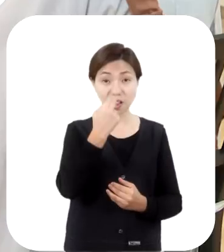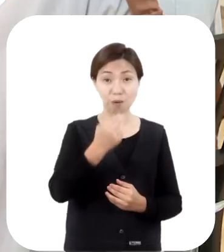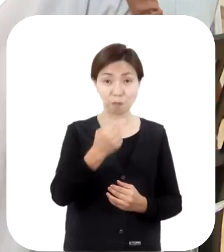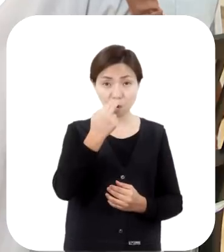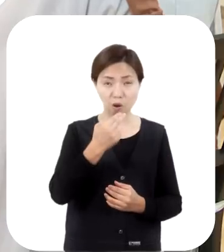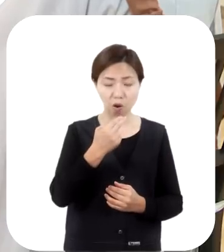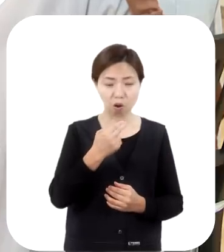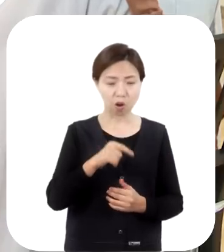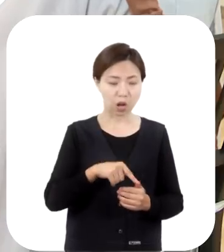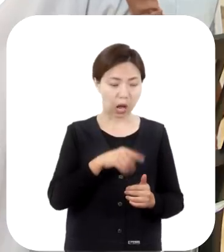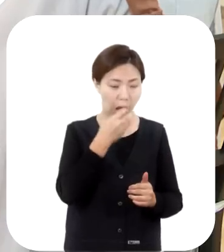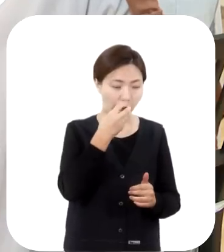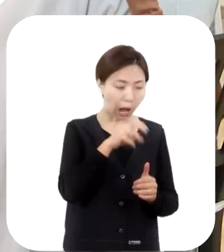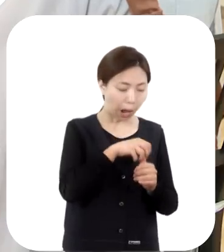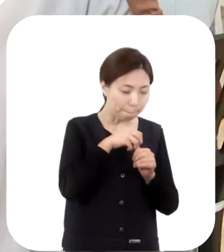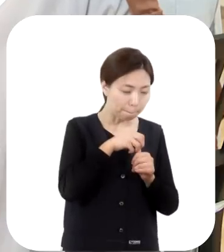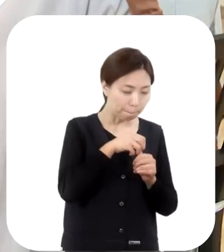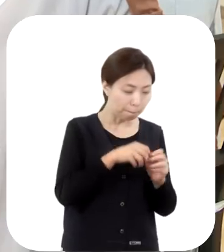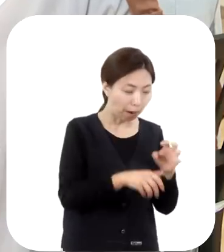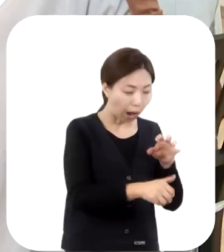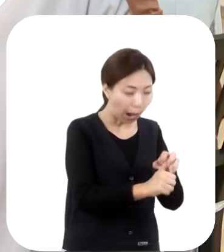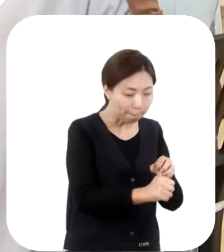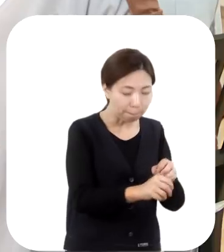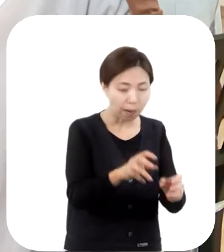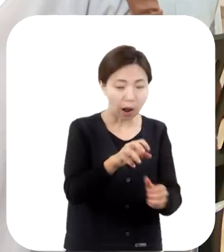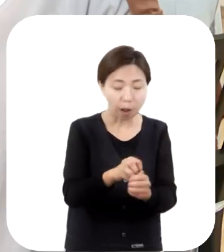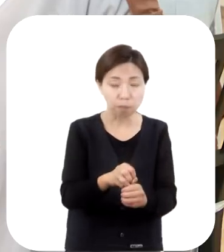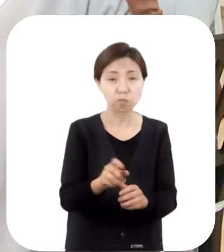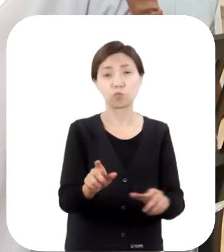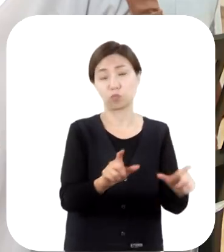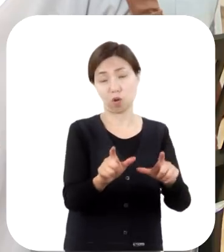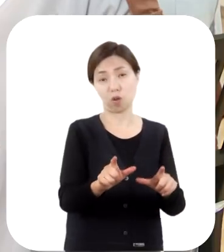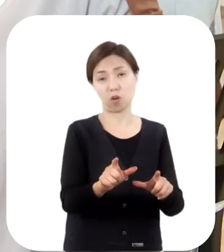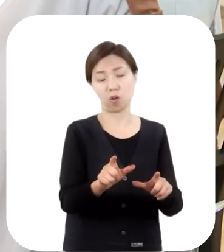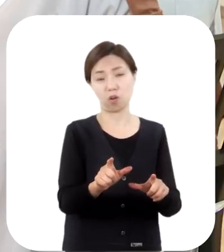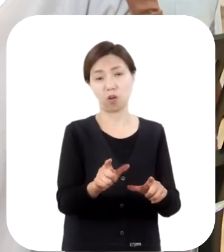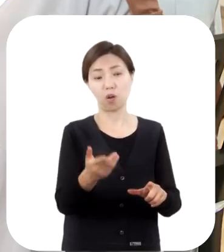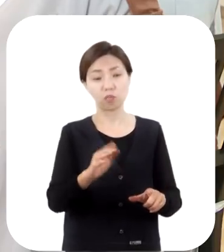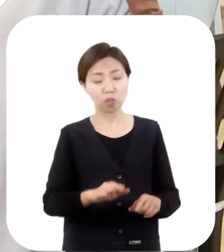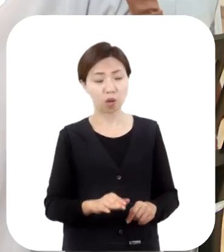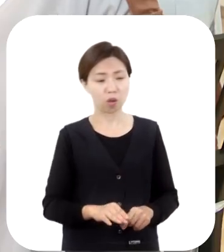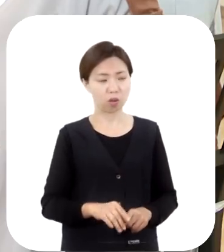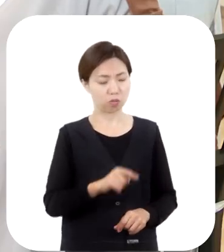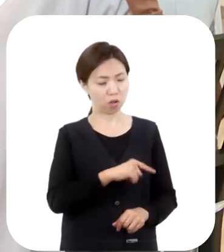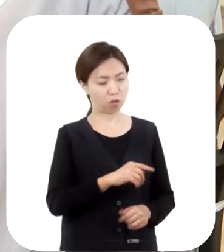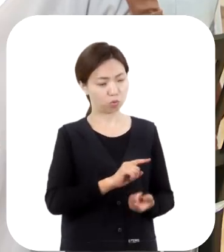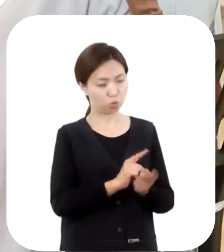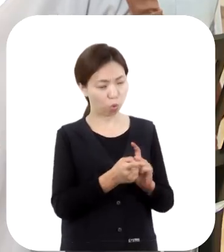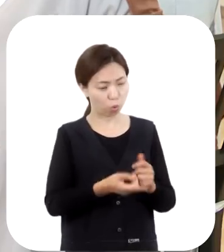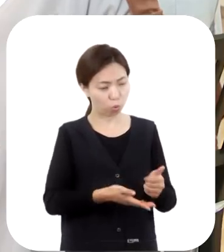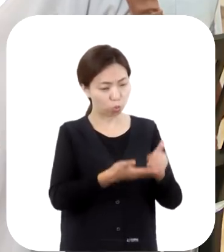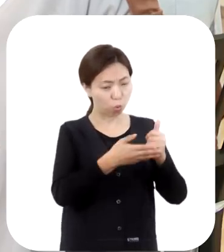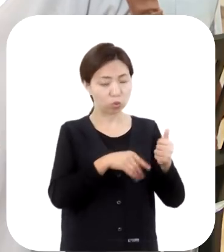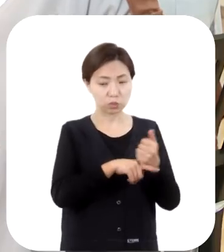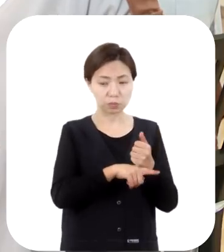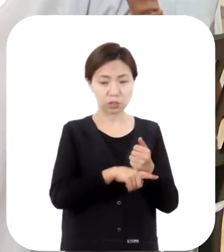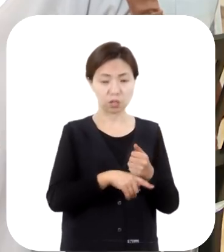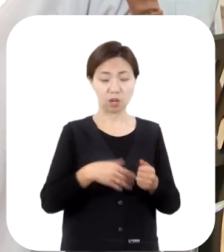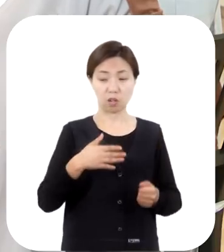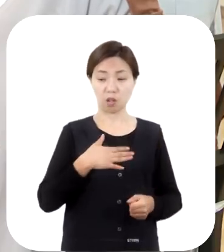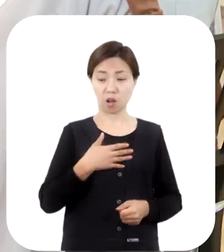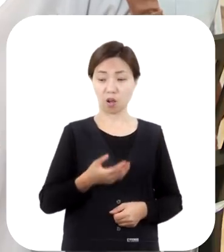있고 대부분의 생명은 다른 생명의 죽음을 통해 유지되니까 다른 생명을 존중하고 함부로 대하지 말라는